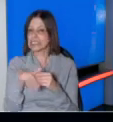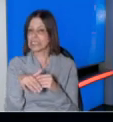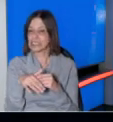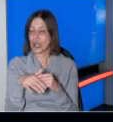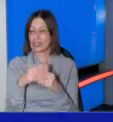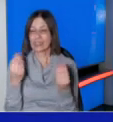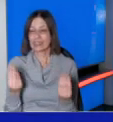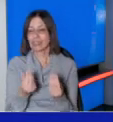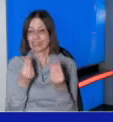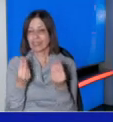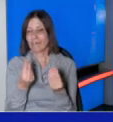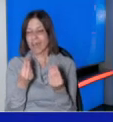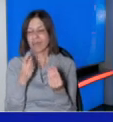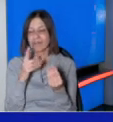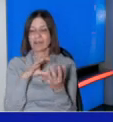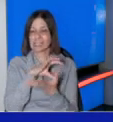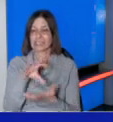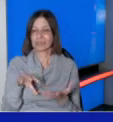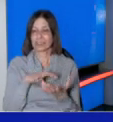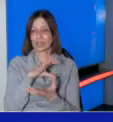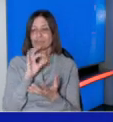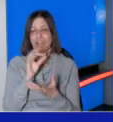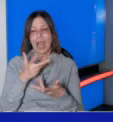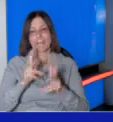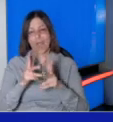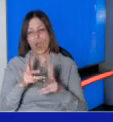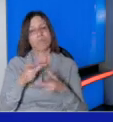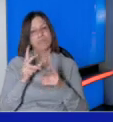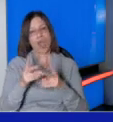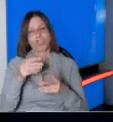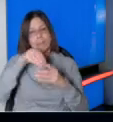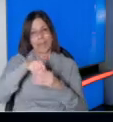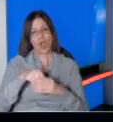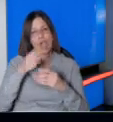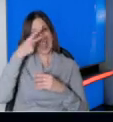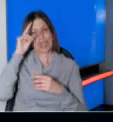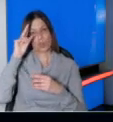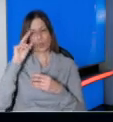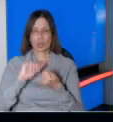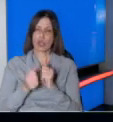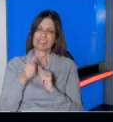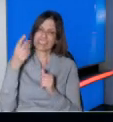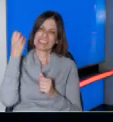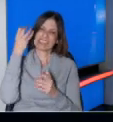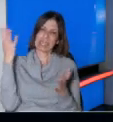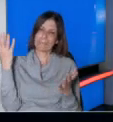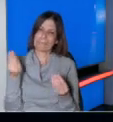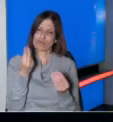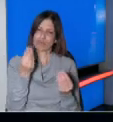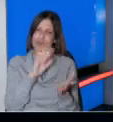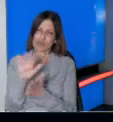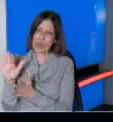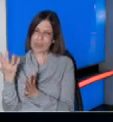גחל למדורה של המרוץ בתוך הליכוד, או שזה סתם משהו שולי?